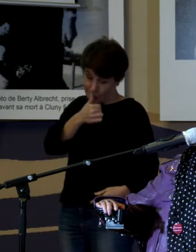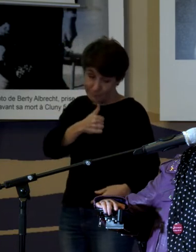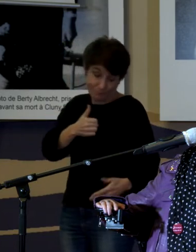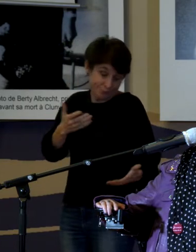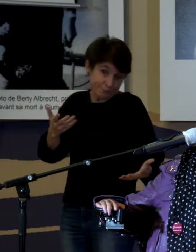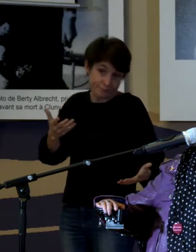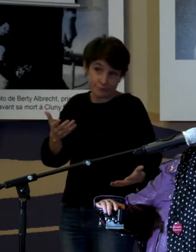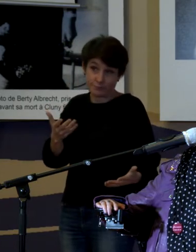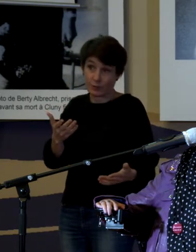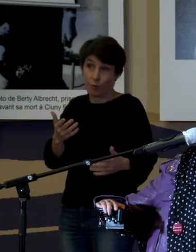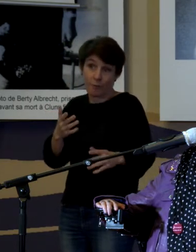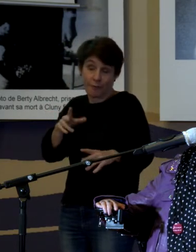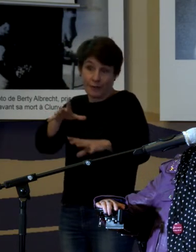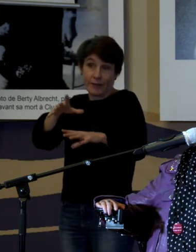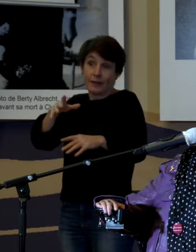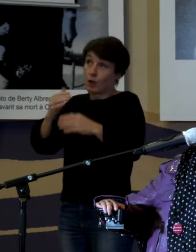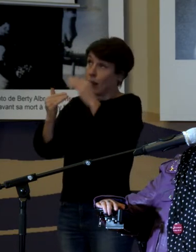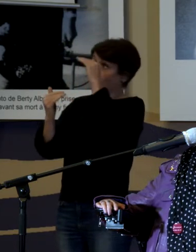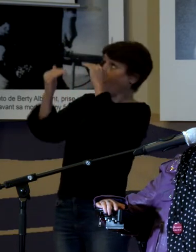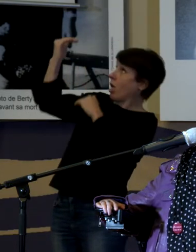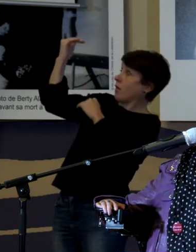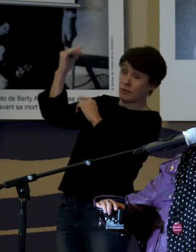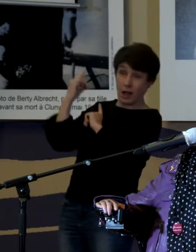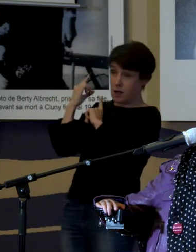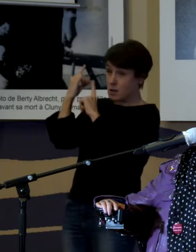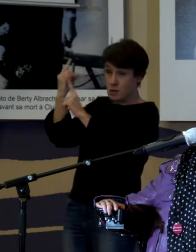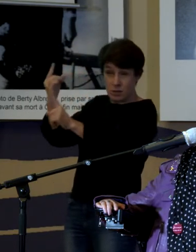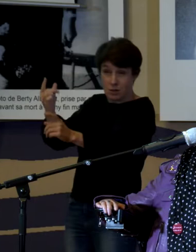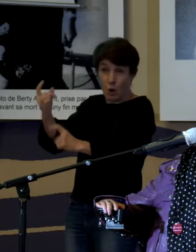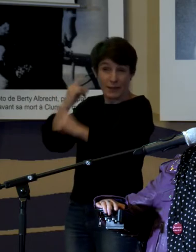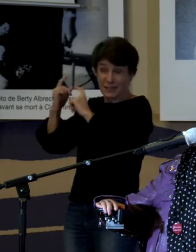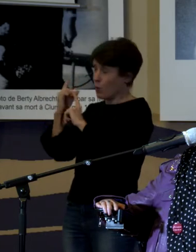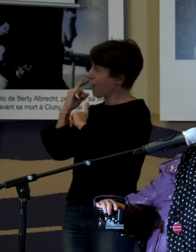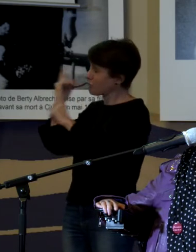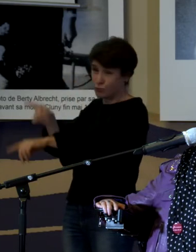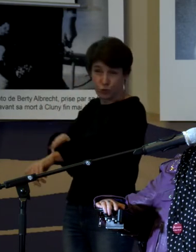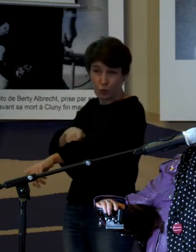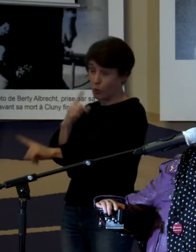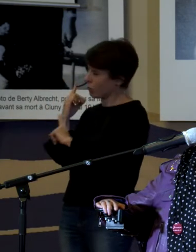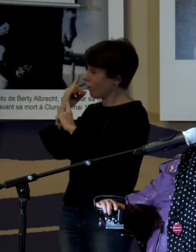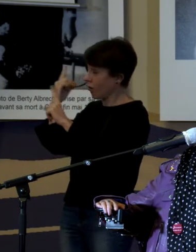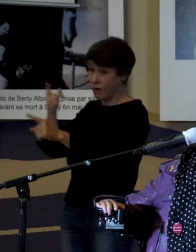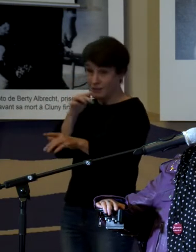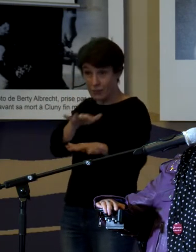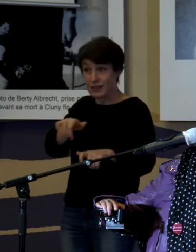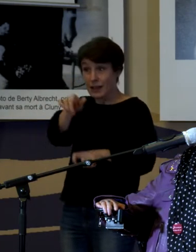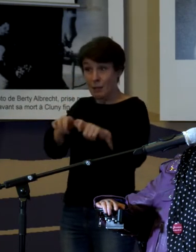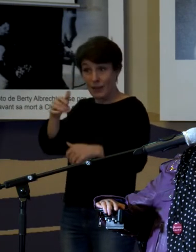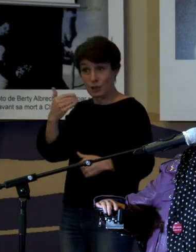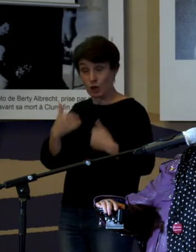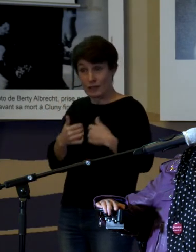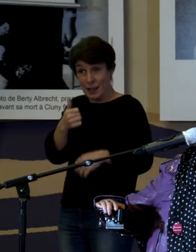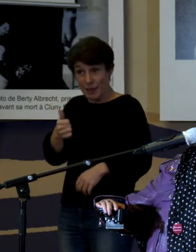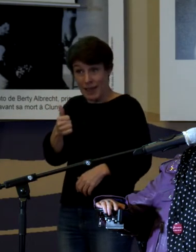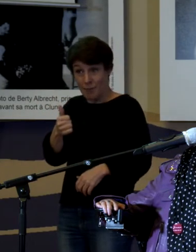de naturel, hein, que cette domination elle est historiquement et socialement construite, on a toutes les chances de devenir à soi-même son